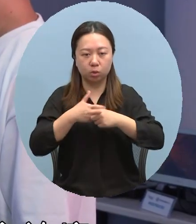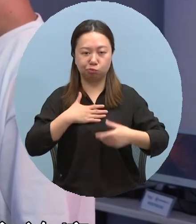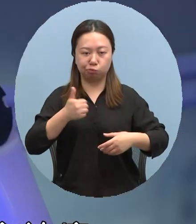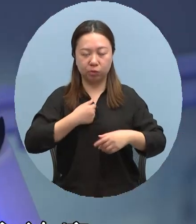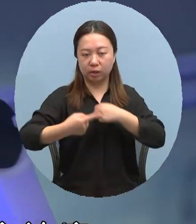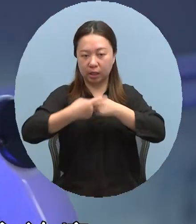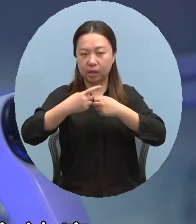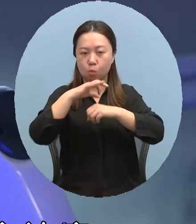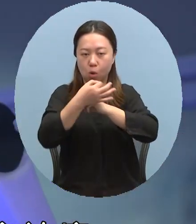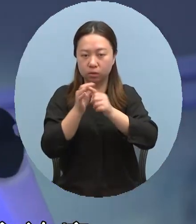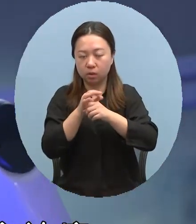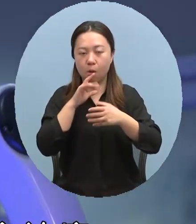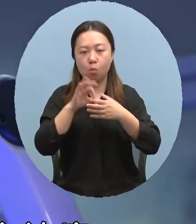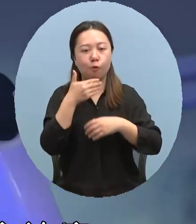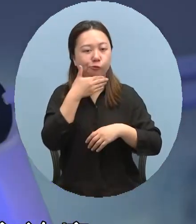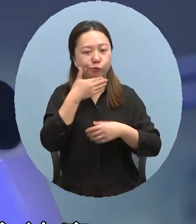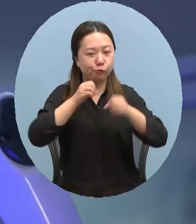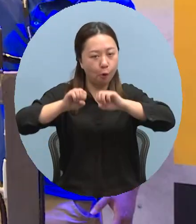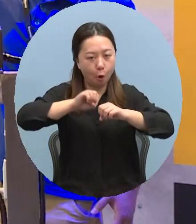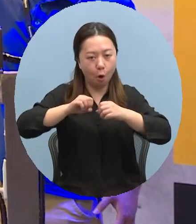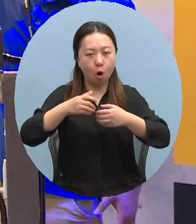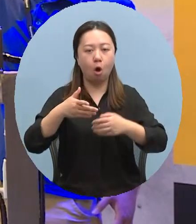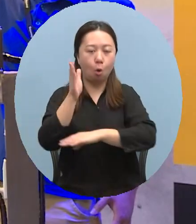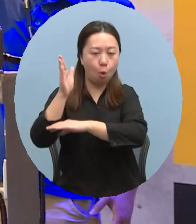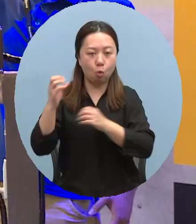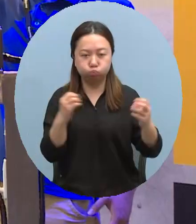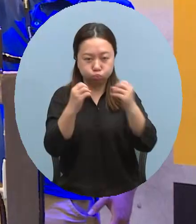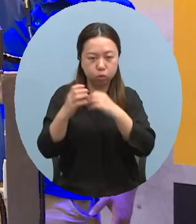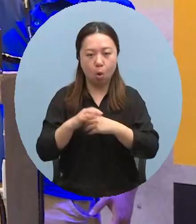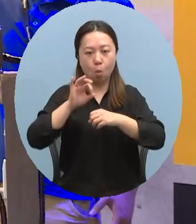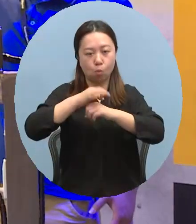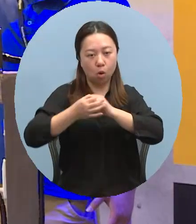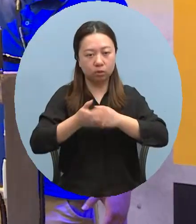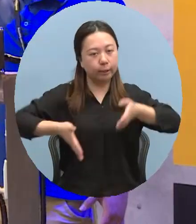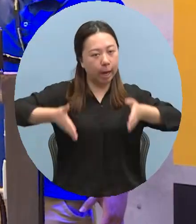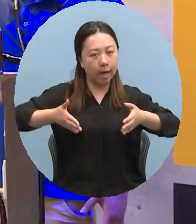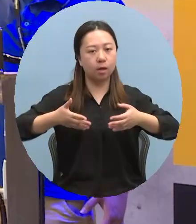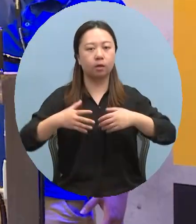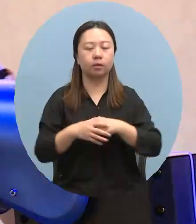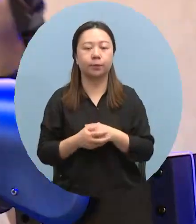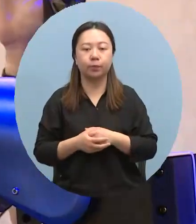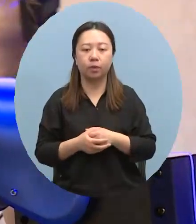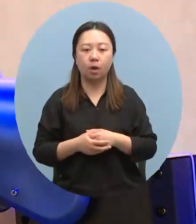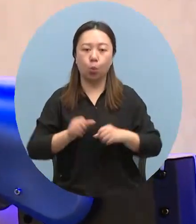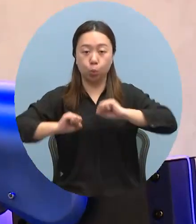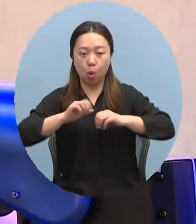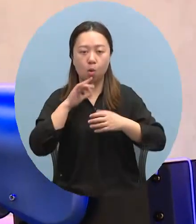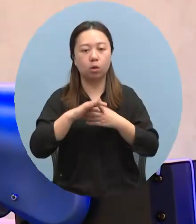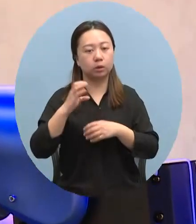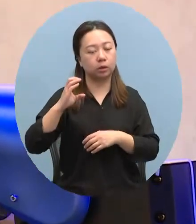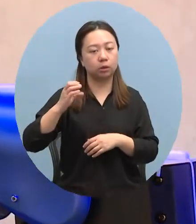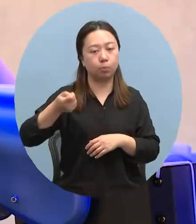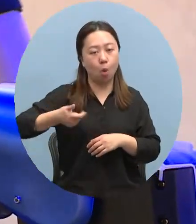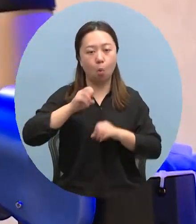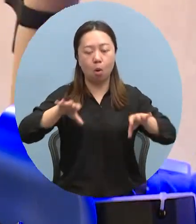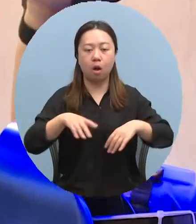國際人工智能青年科學家論壇同埋國際機器人大會。財政司司長陳茂波話：人工智能技